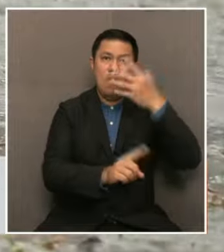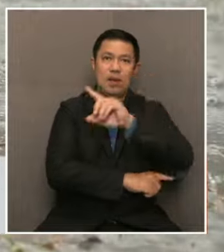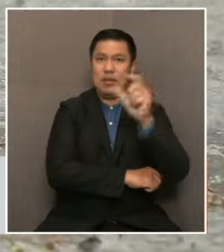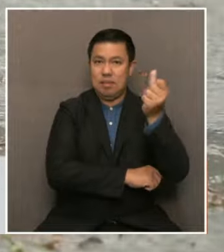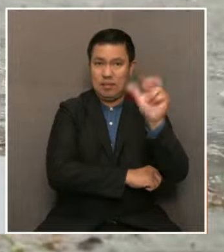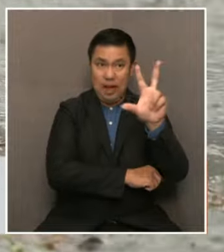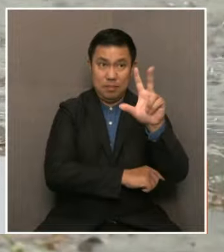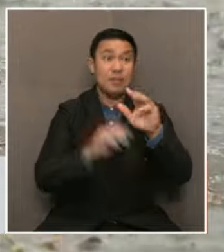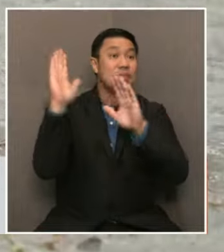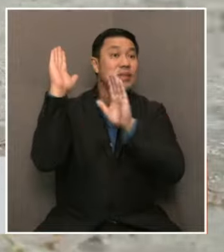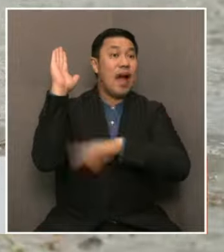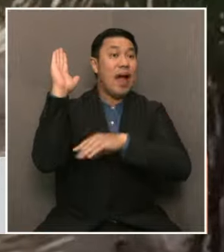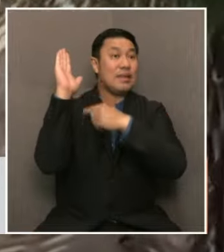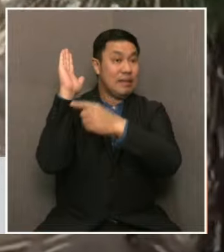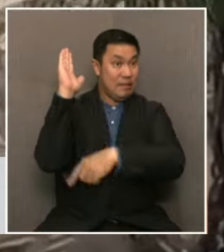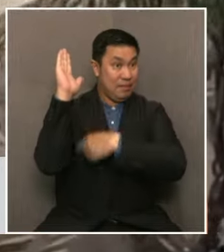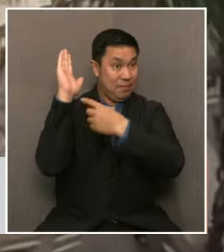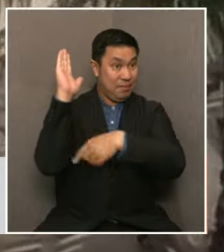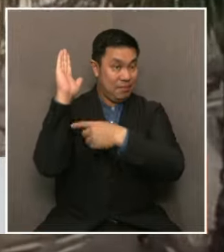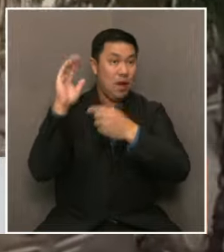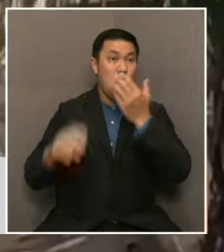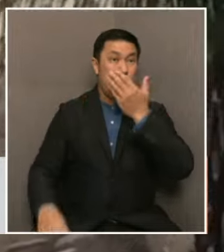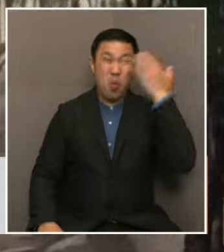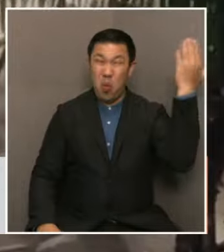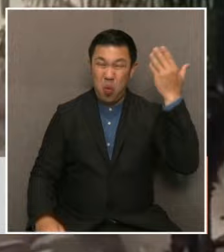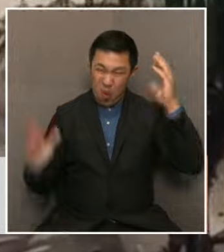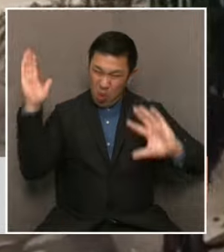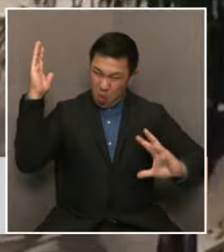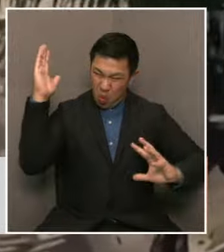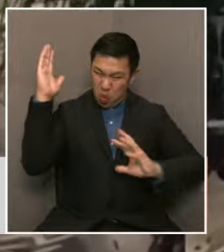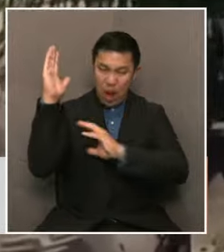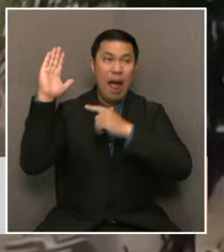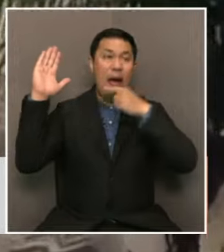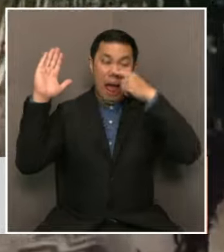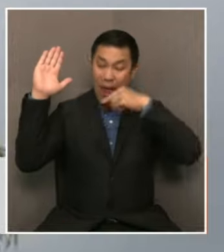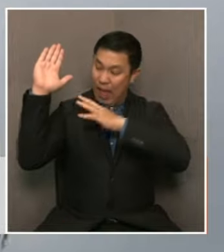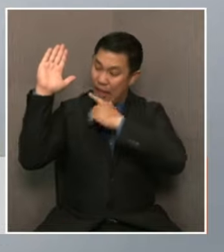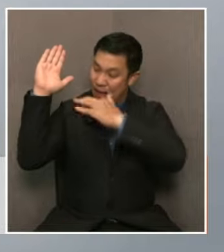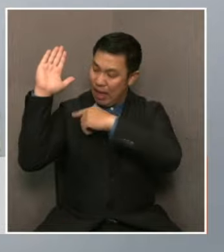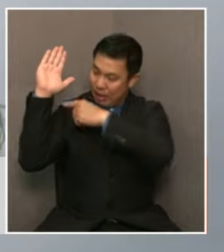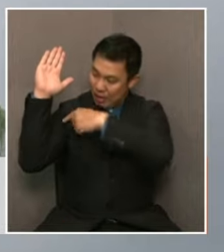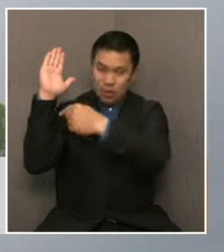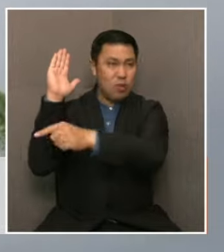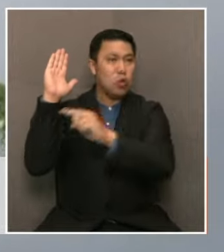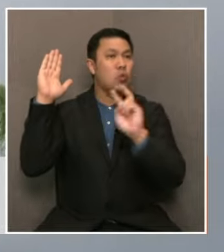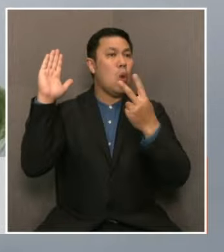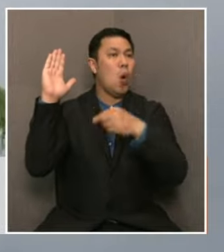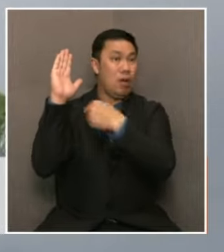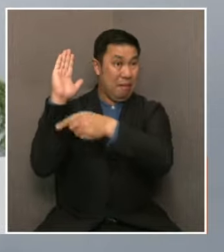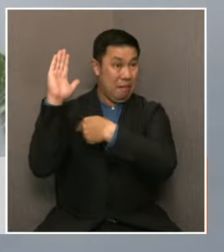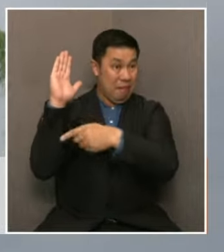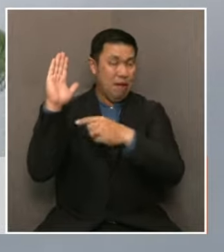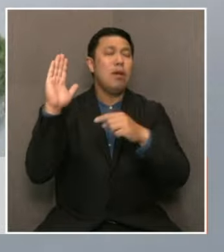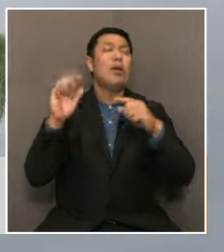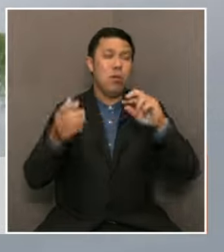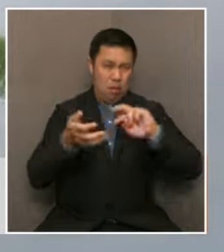วนพื้นที่ภาคใต้นะคะได้รับอิทธิพลจากลมตะวันออกเฉียงใต้ที่พัดปกคลุมอ่าวไทยภาคใต้และทะเลอันดามันทำให้ภาคใต้มีฝนฟ้า